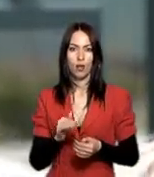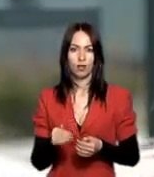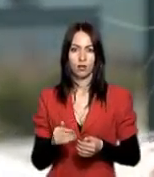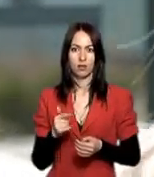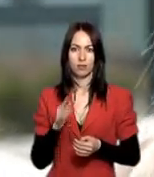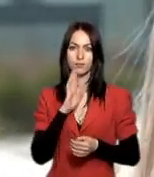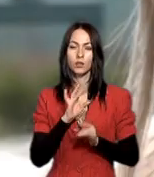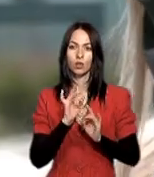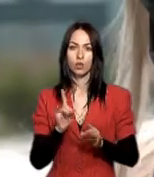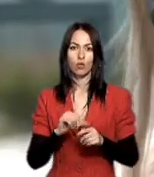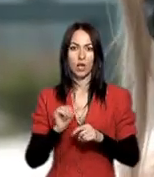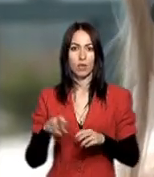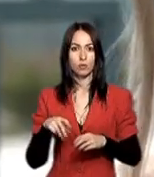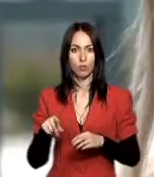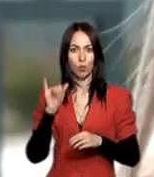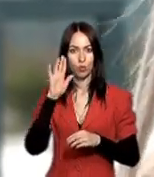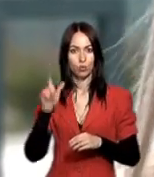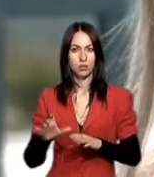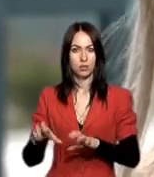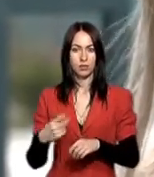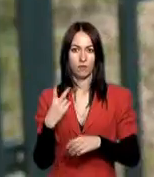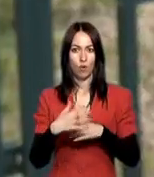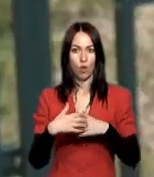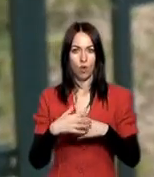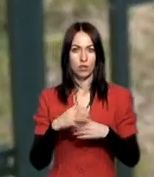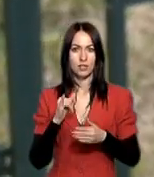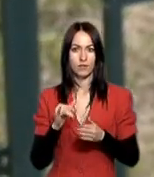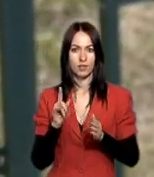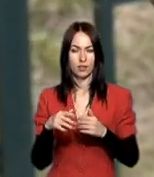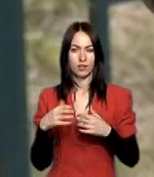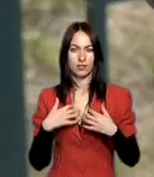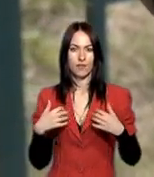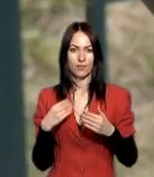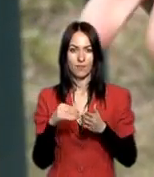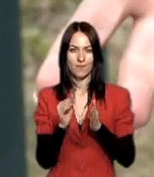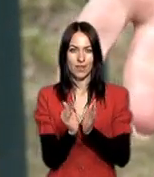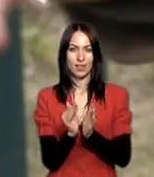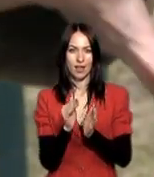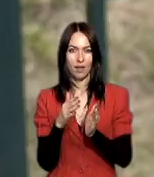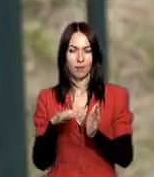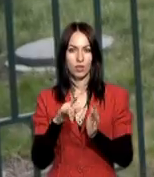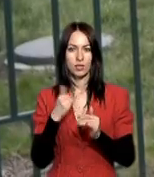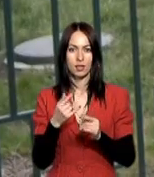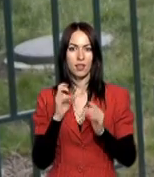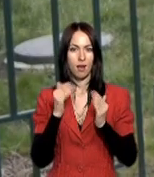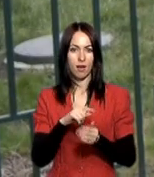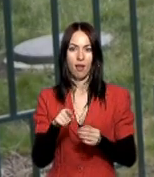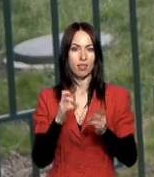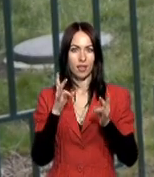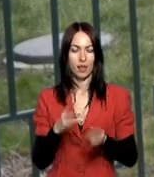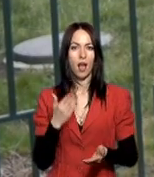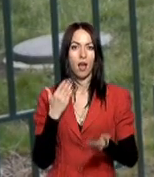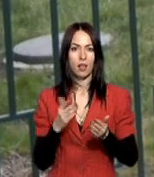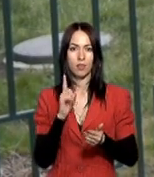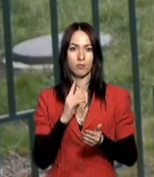Голубєва розповіла, що крім собаки, у чоловіка вилучили 2 котів та морську свинку. Зараз вони на карантині. Каже, ці тварини не травмовані, але